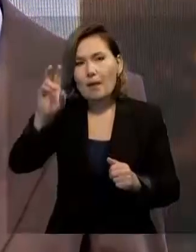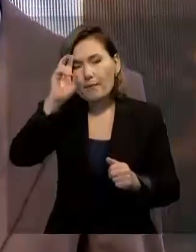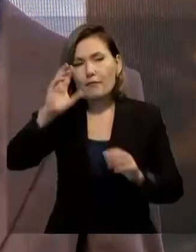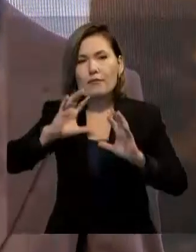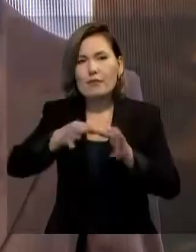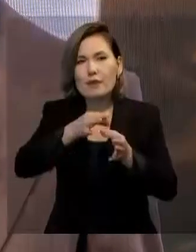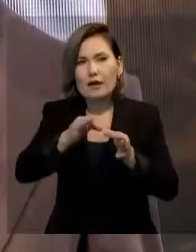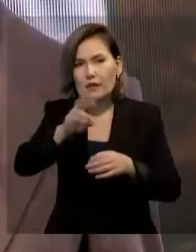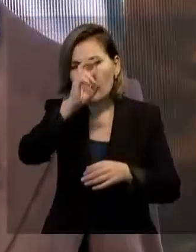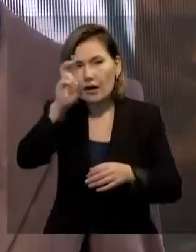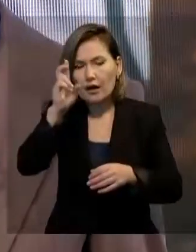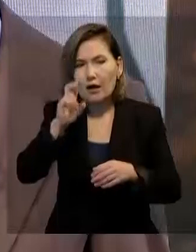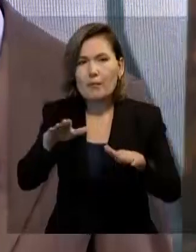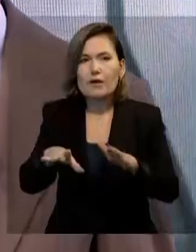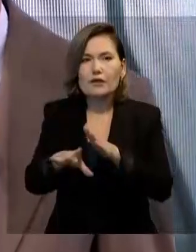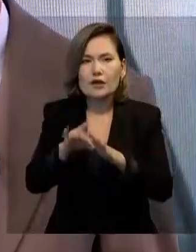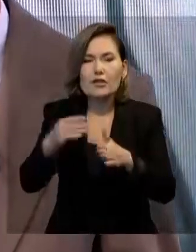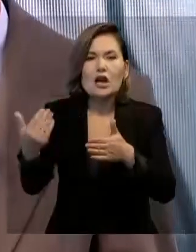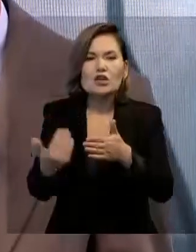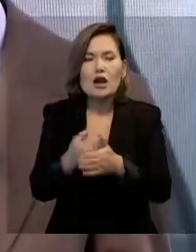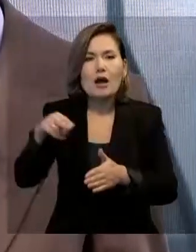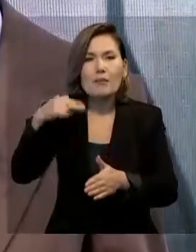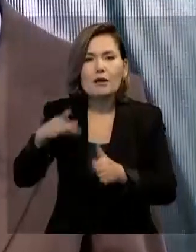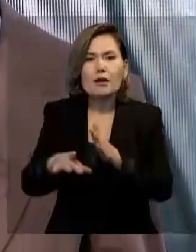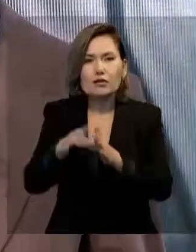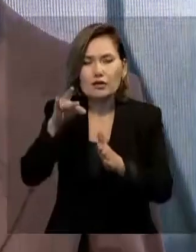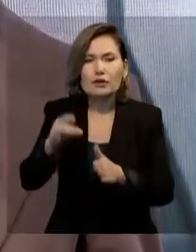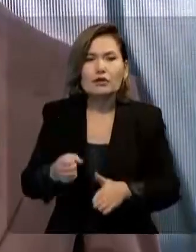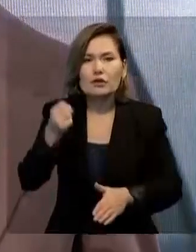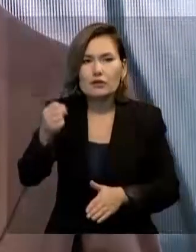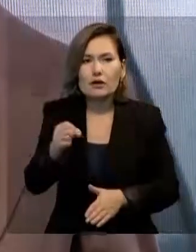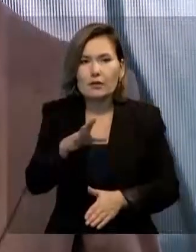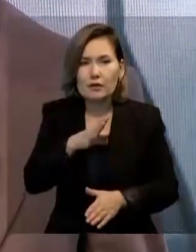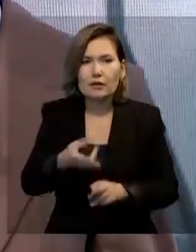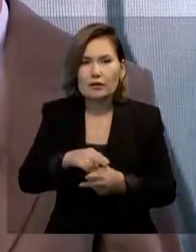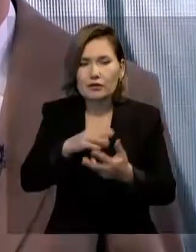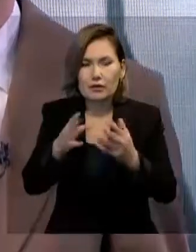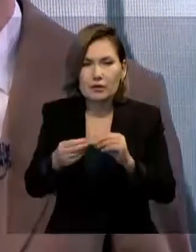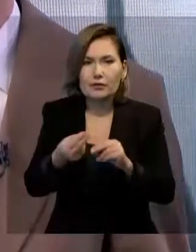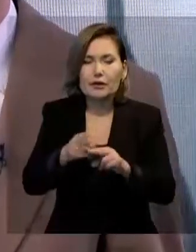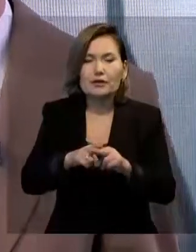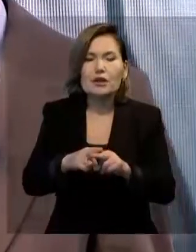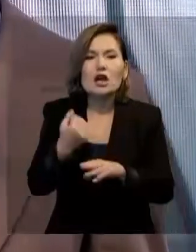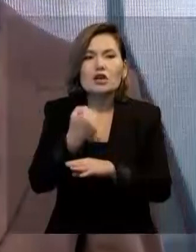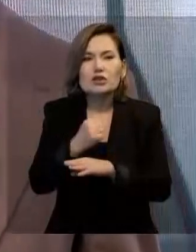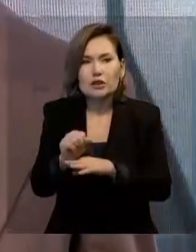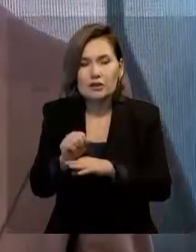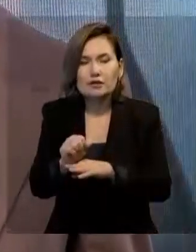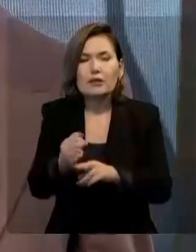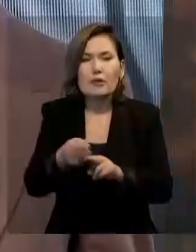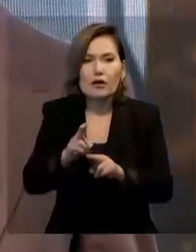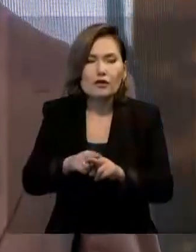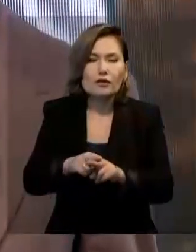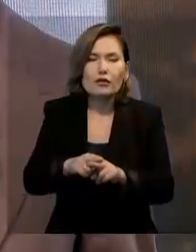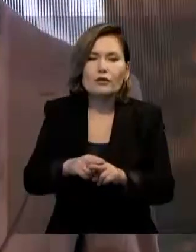Бразилияда жергілікті жұрт жаңа президентті таңдау керек болған, алайда жеңімпаз анықталмағаннан кейін екінші кезең болады